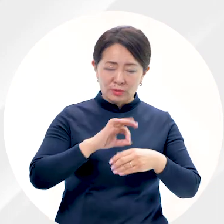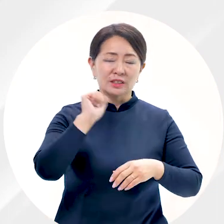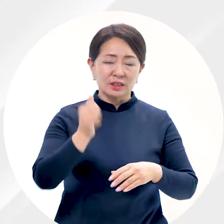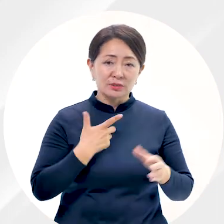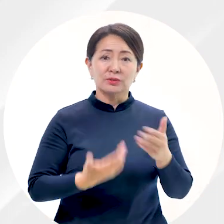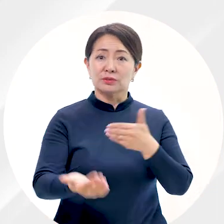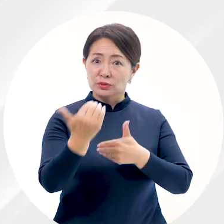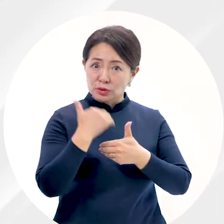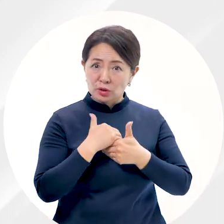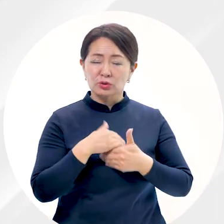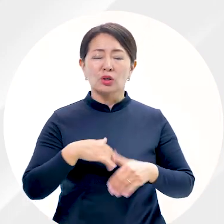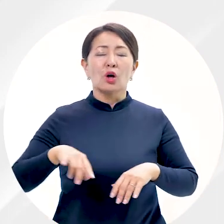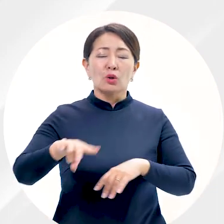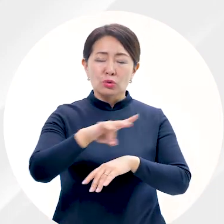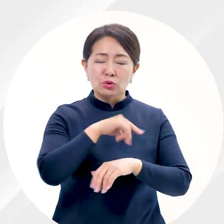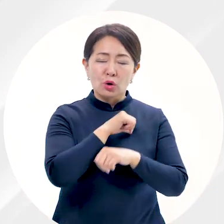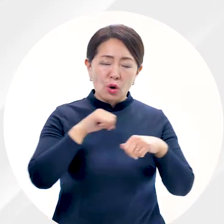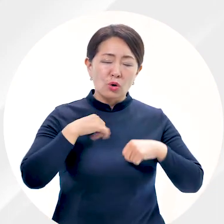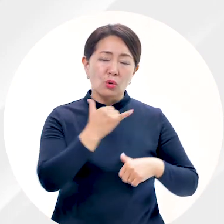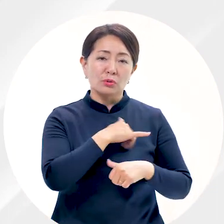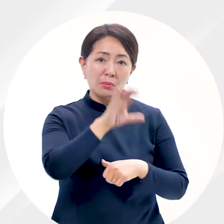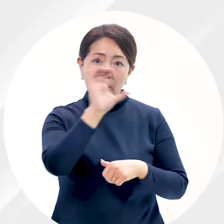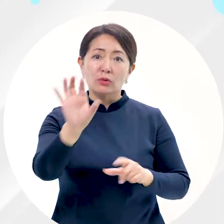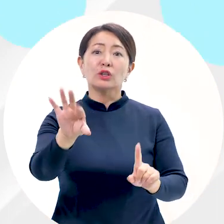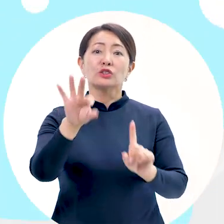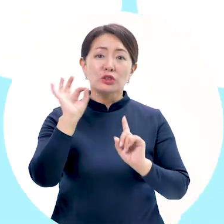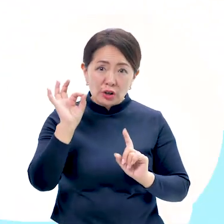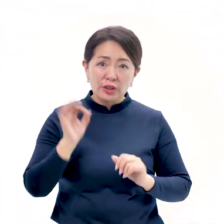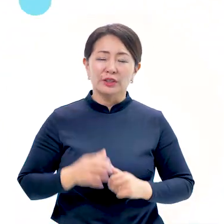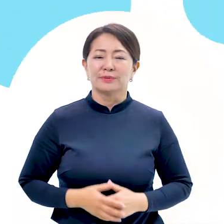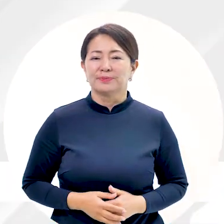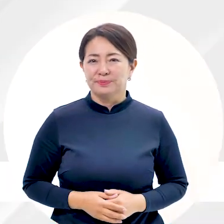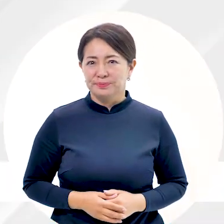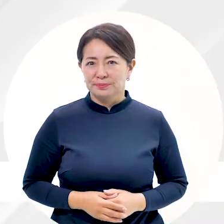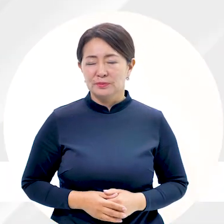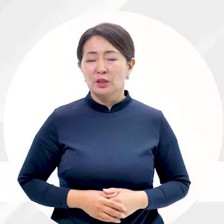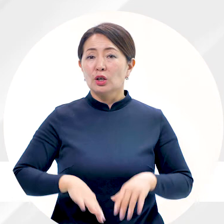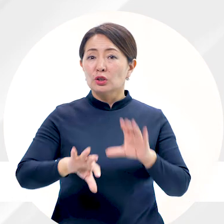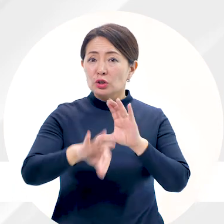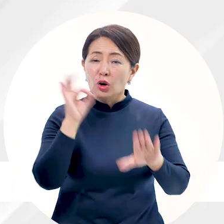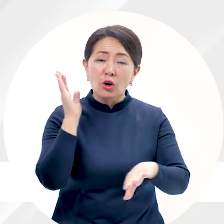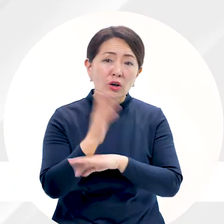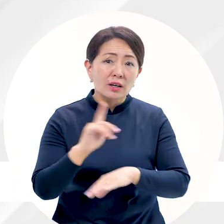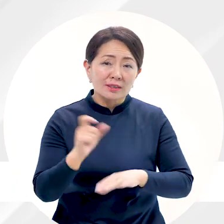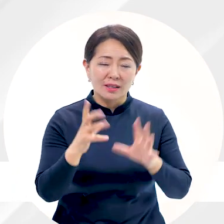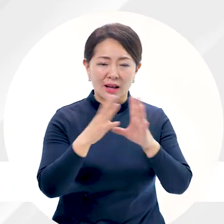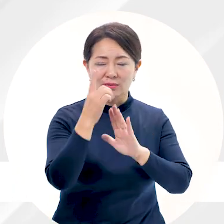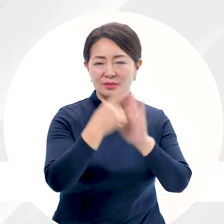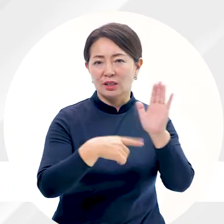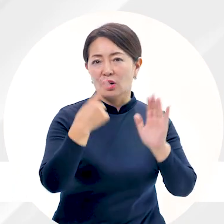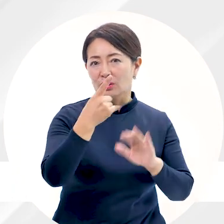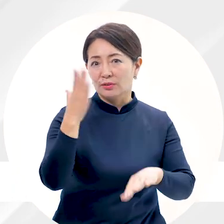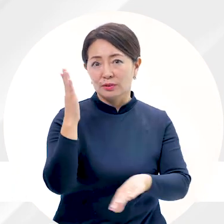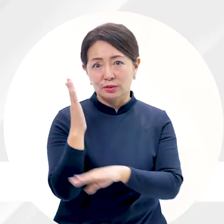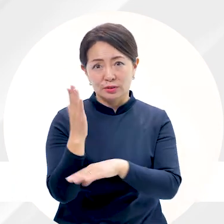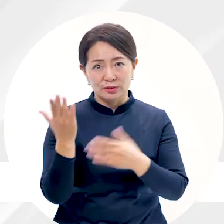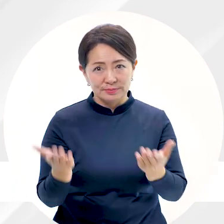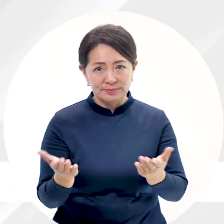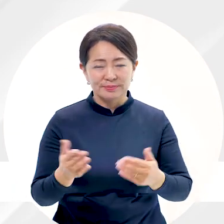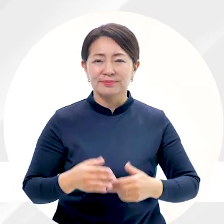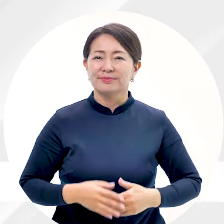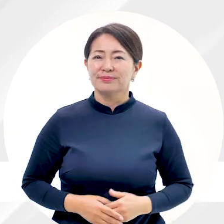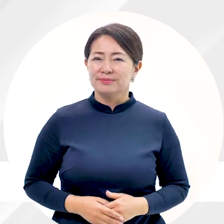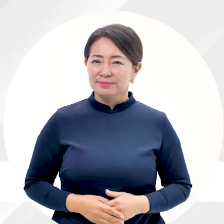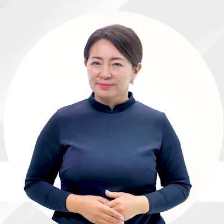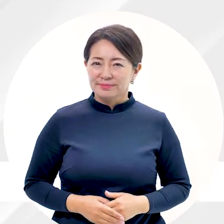Сонгуульд идэвхтэй оролцож, нутгийн өөрөө удирдах байгууллага сонгоё. Сонгох өдөр 10 дугаар сарын 15.